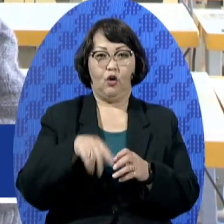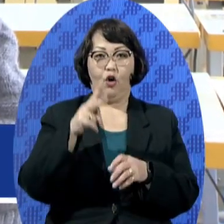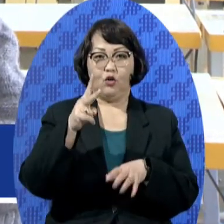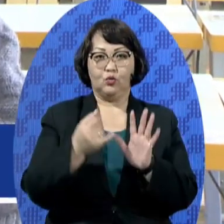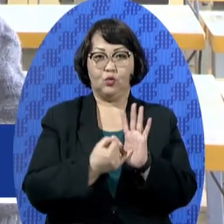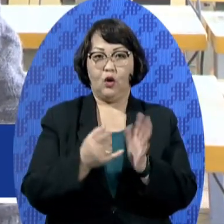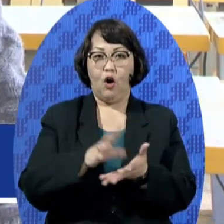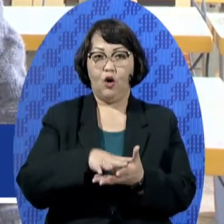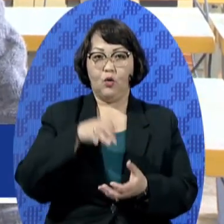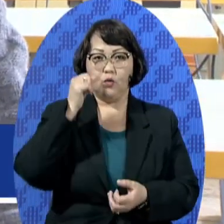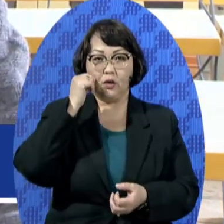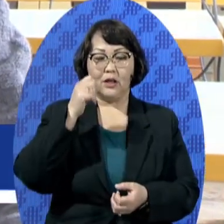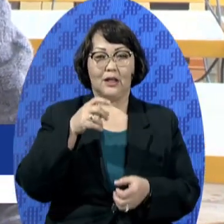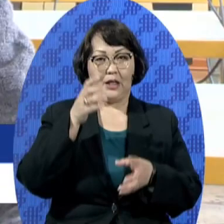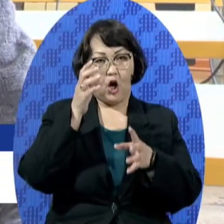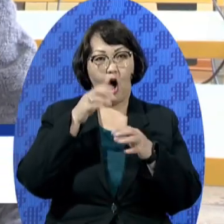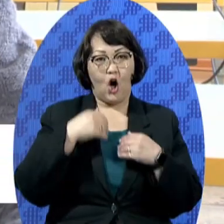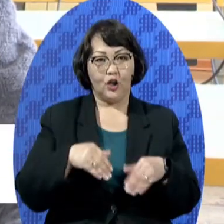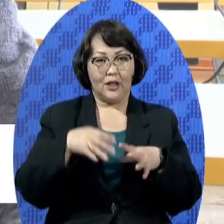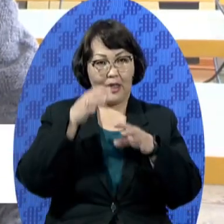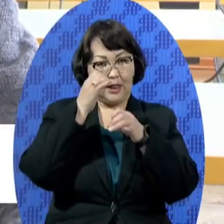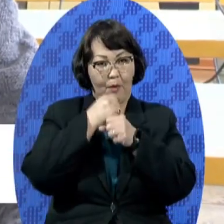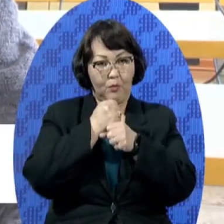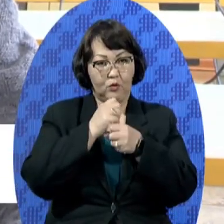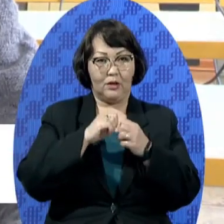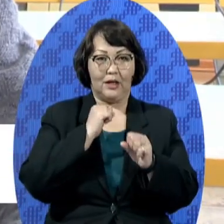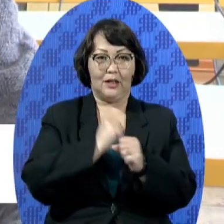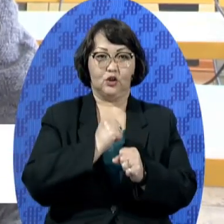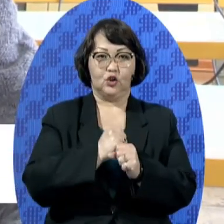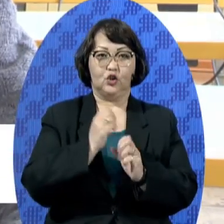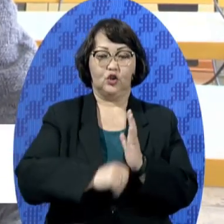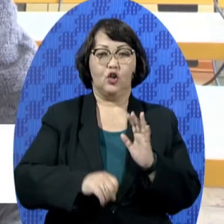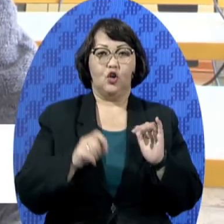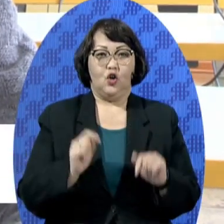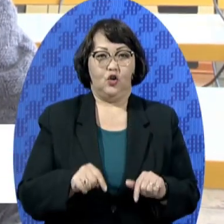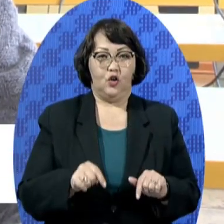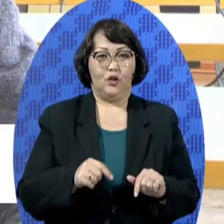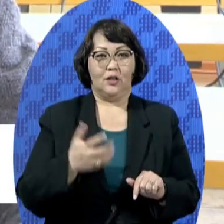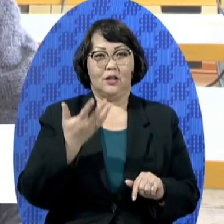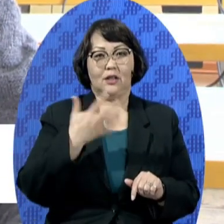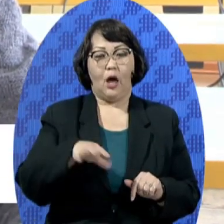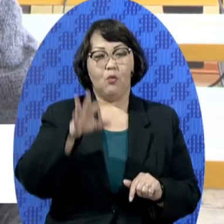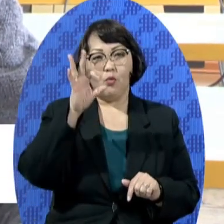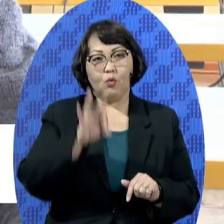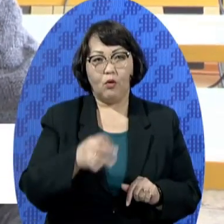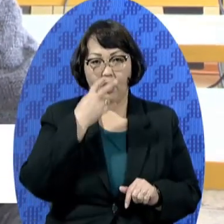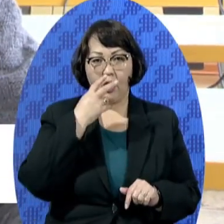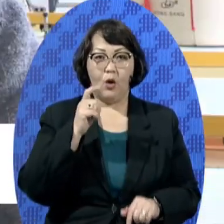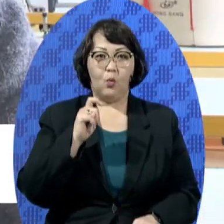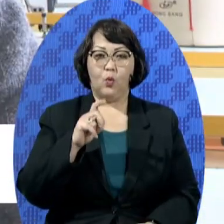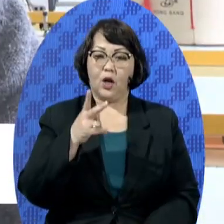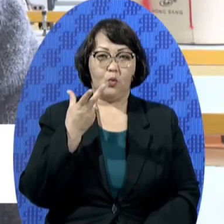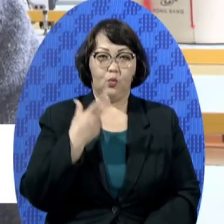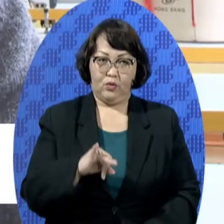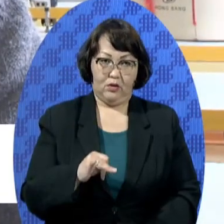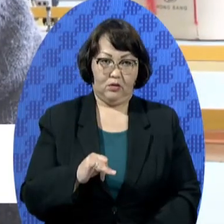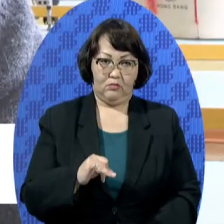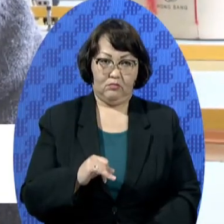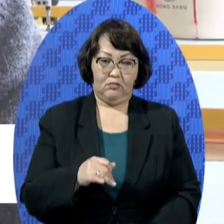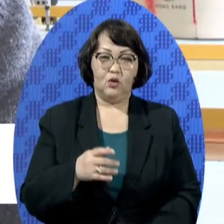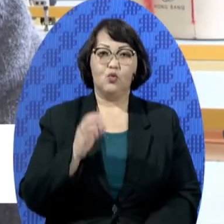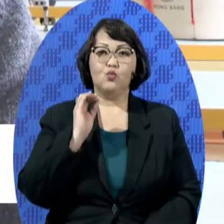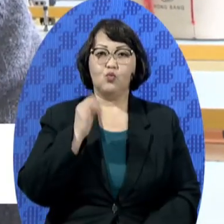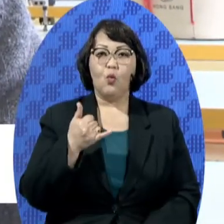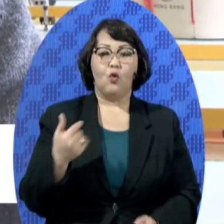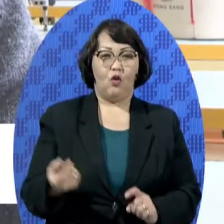ажил гүйцэтгэх ёстой, оюутны лаборатори. Тэгтэл өнөөдрийн байдлаар бид нэг 50% нь хүрэхгүй л хүүхдтэй байна. Энэ юутай